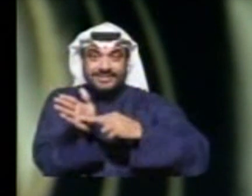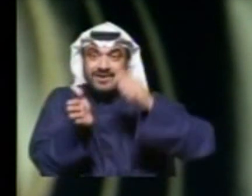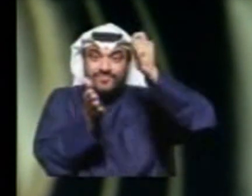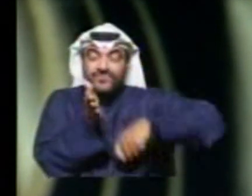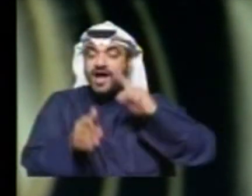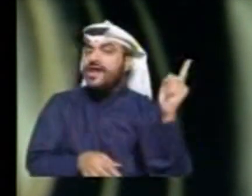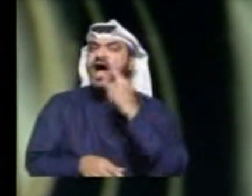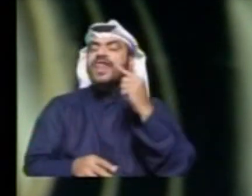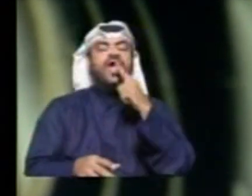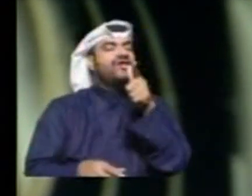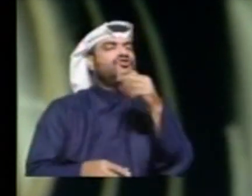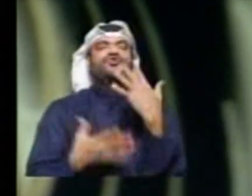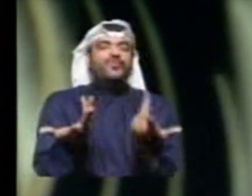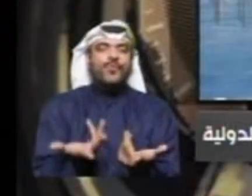القرار؟